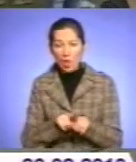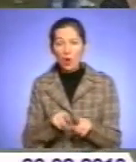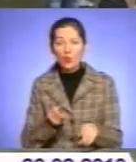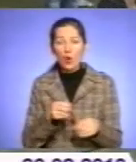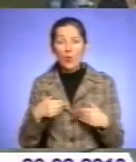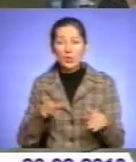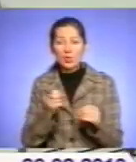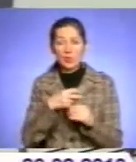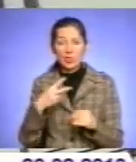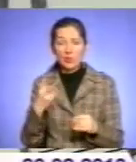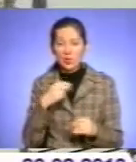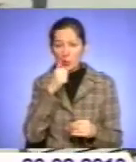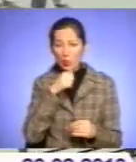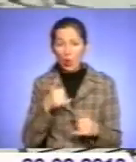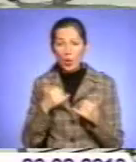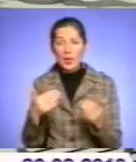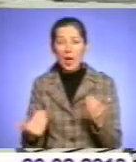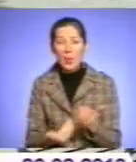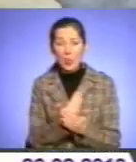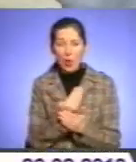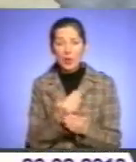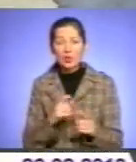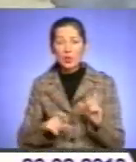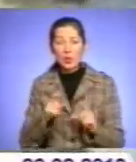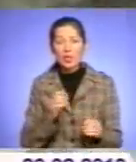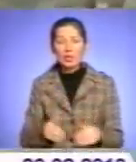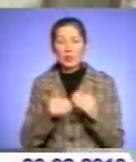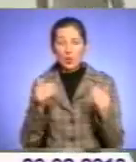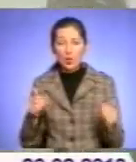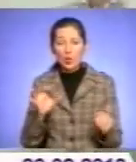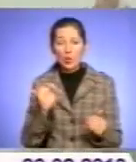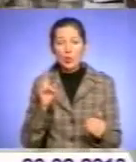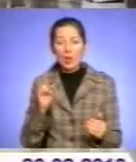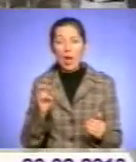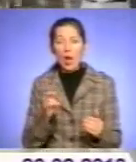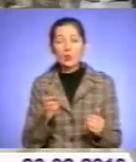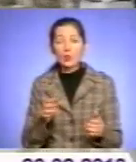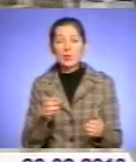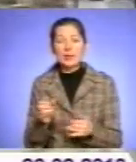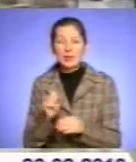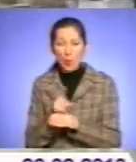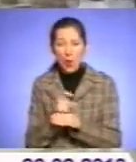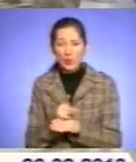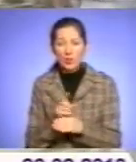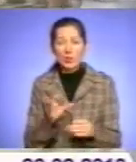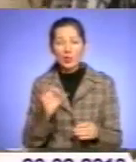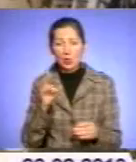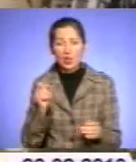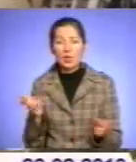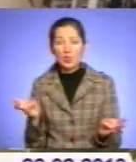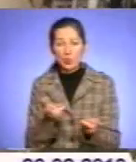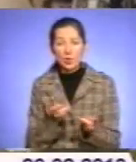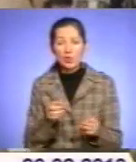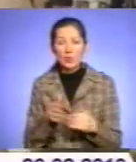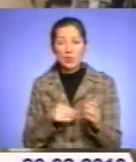2012-го. Та обіцяють для новоспечених студентів збільшити державне замовлення на соціально значущі спеціальності. Такі нині, на думку урядовців,